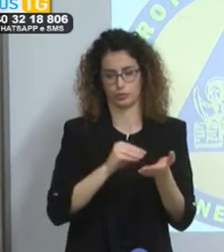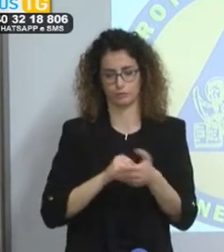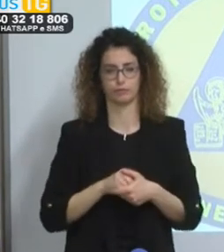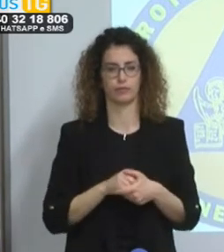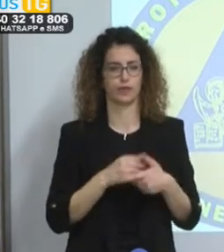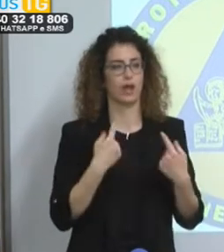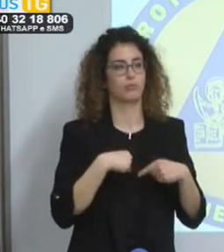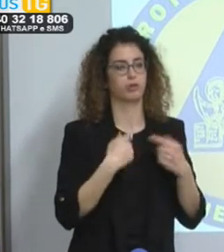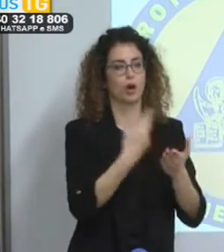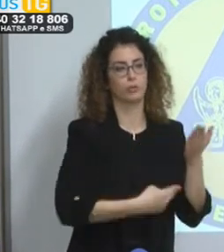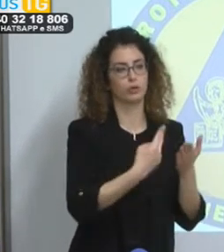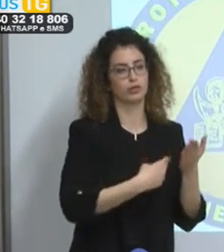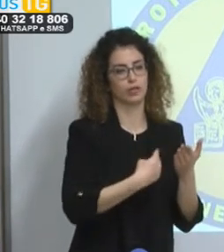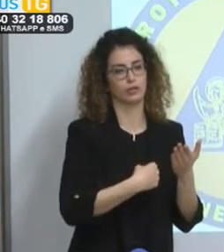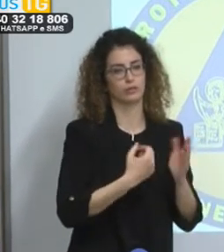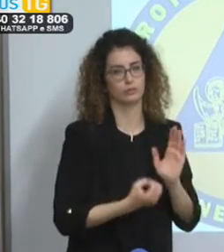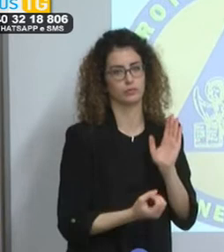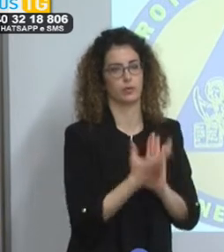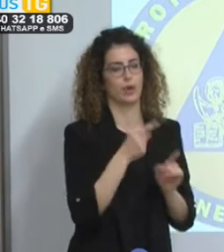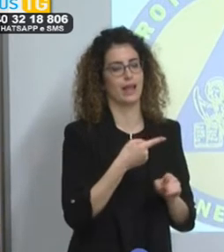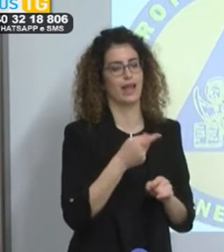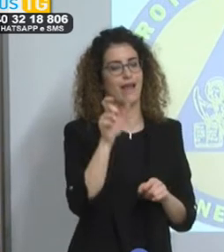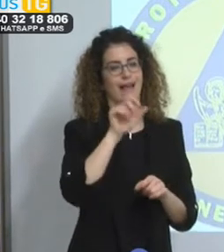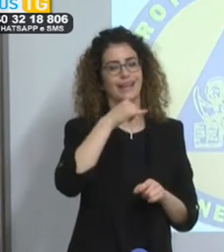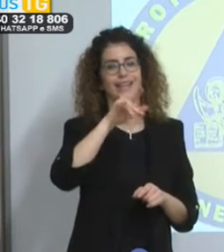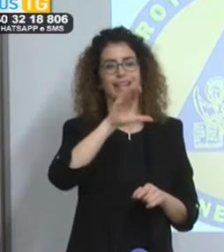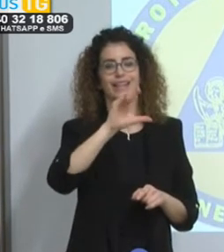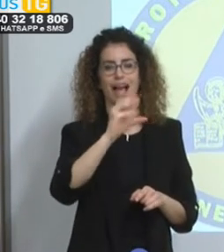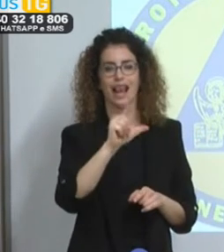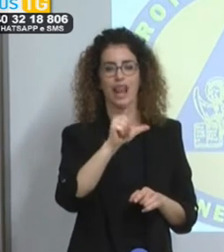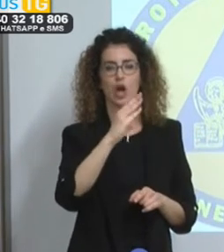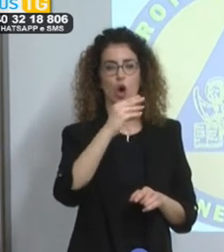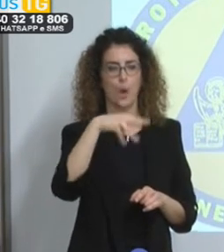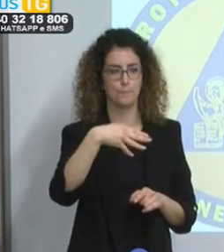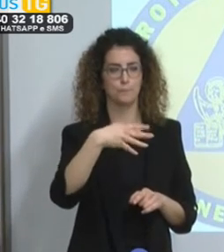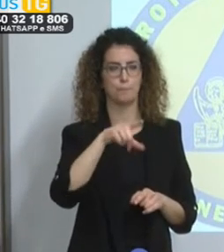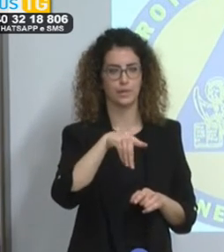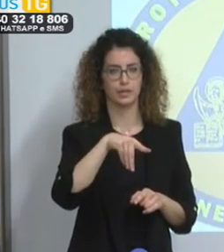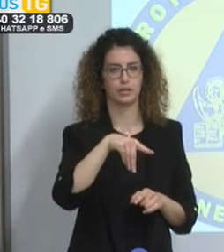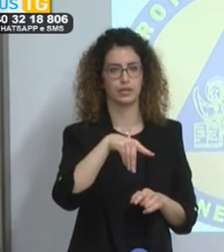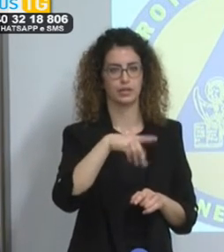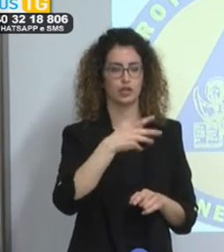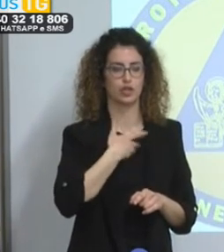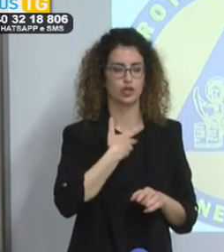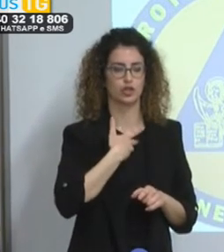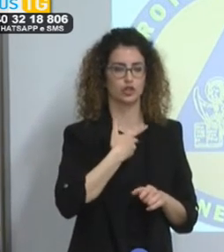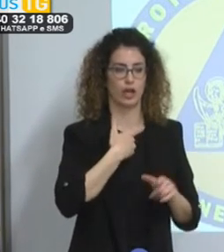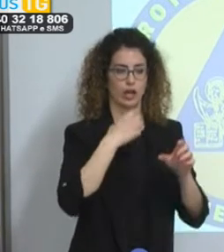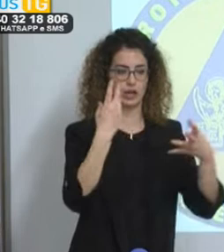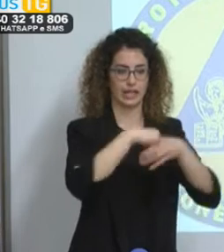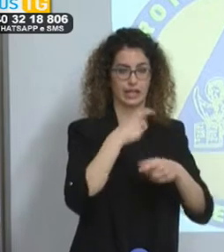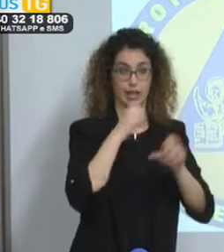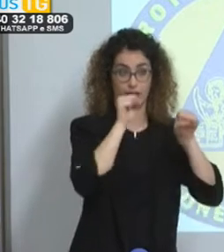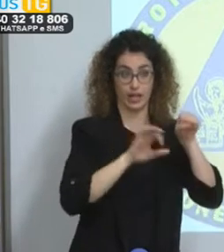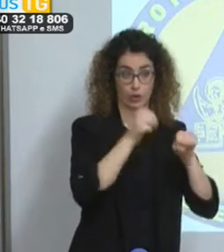far decollare sarebbe questo Italcomp, sì, cioè la nascita di un polo nazionale del compressore, cioè che coinvolge non il Veneto, non solo il